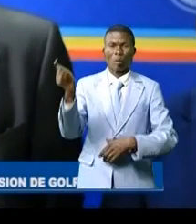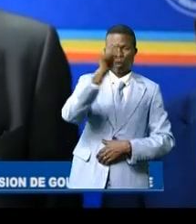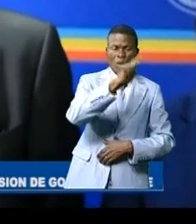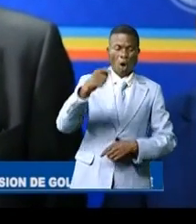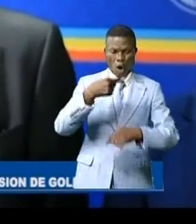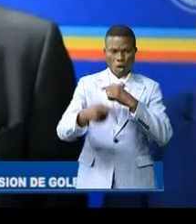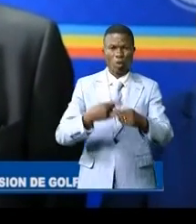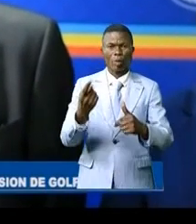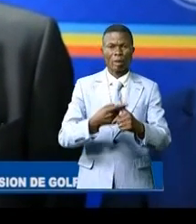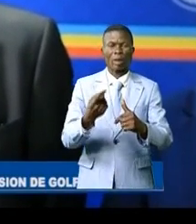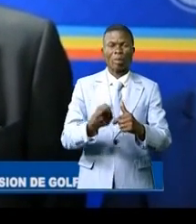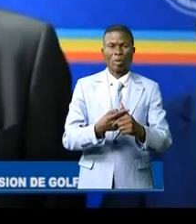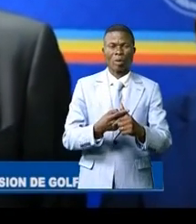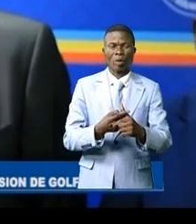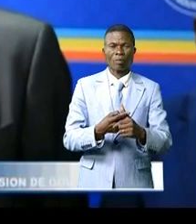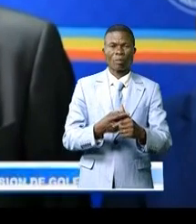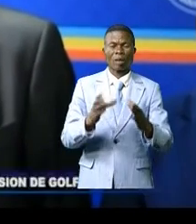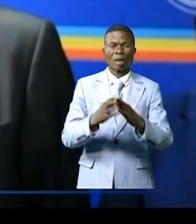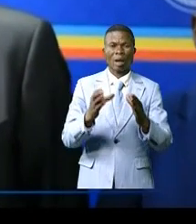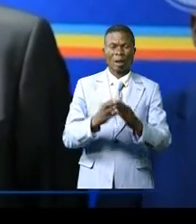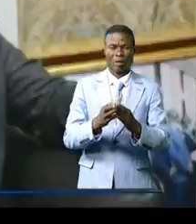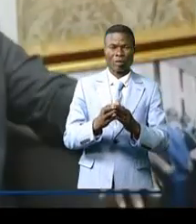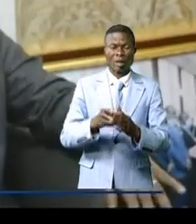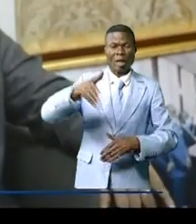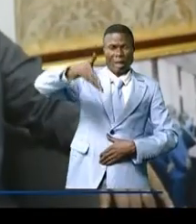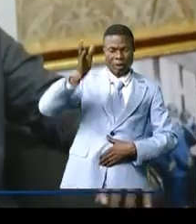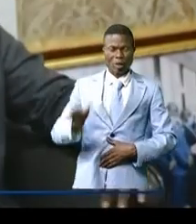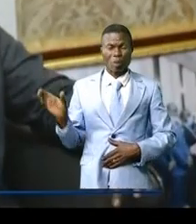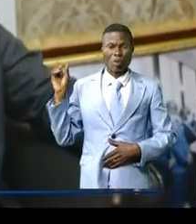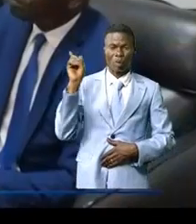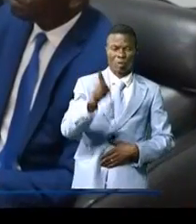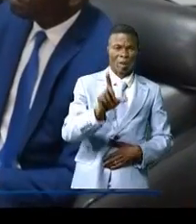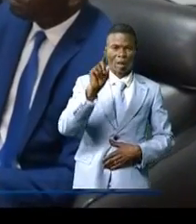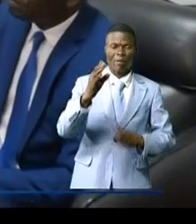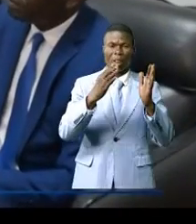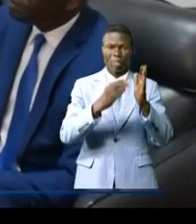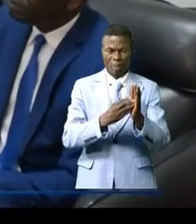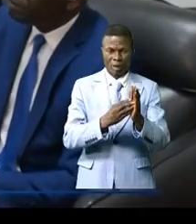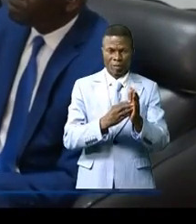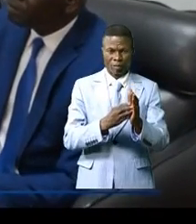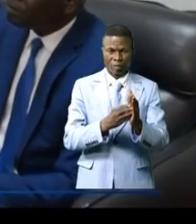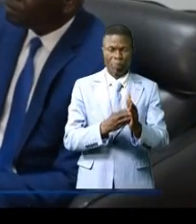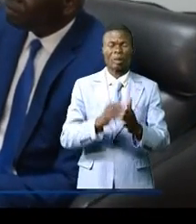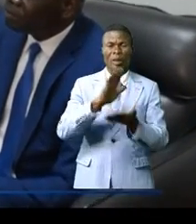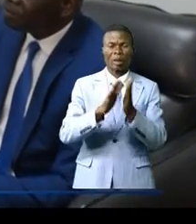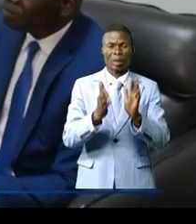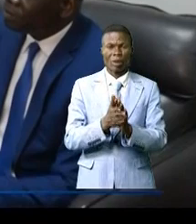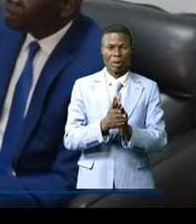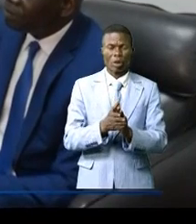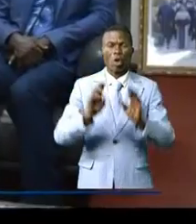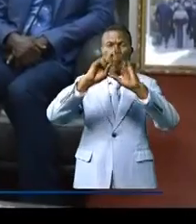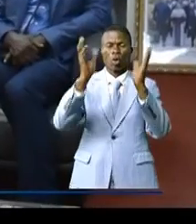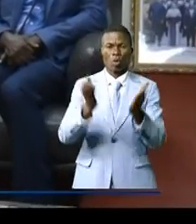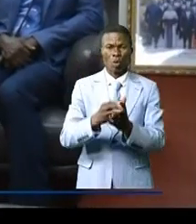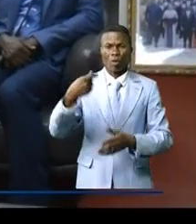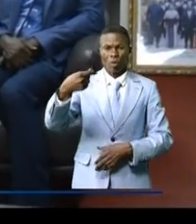avec la réunion des experts qui commence le 29, de la revitalisation de la commission du Golfe